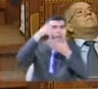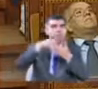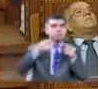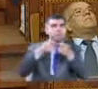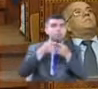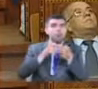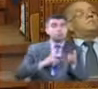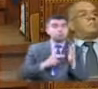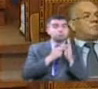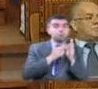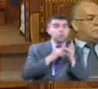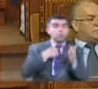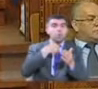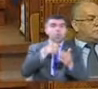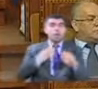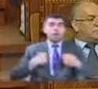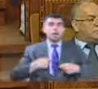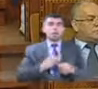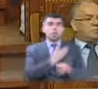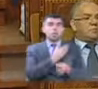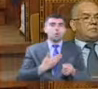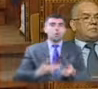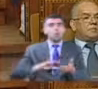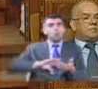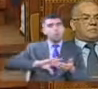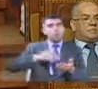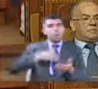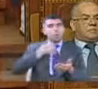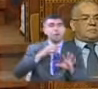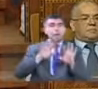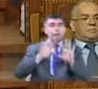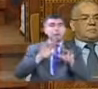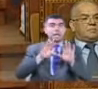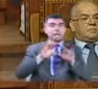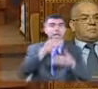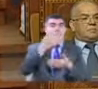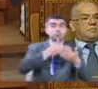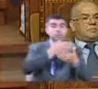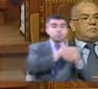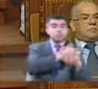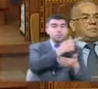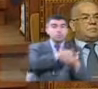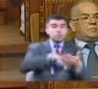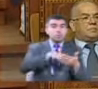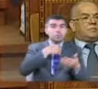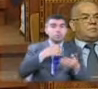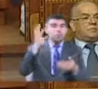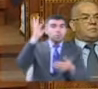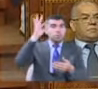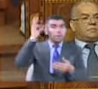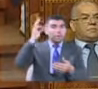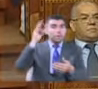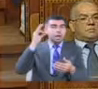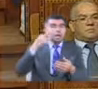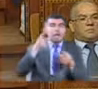أن أحيلكم السيد رئيس الحكومة وحكومتكم الموقرة لتقارير أربع مؤسسات وطنية: المندوبية السامية